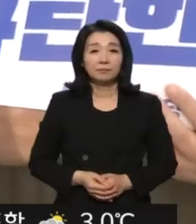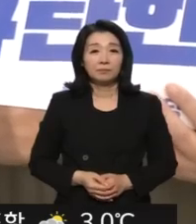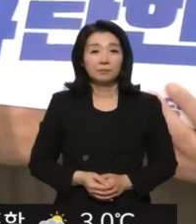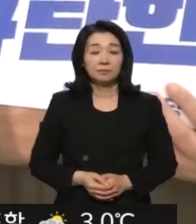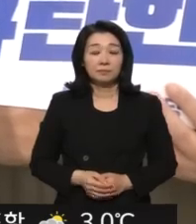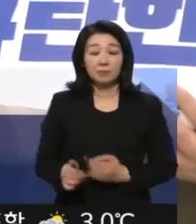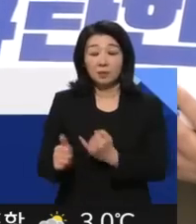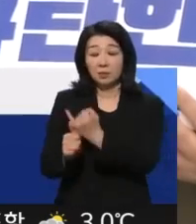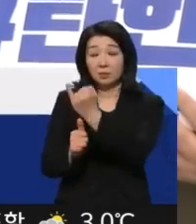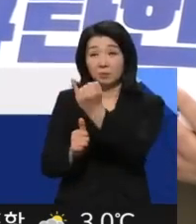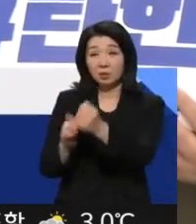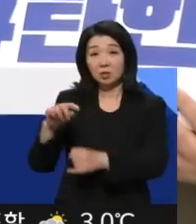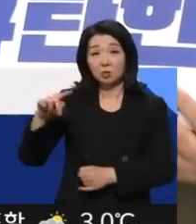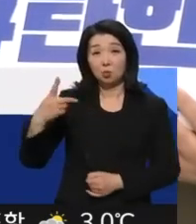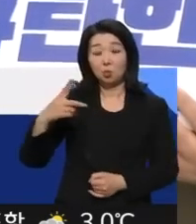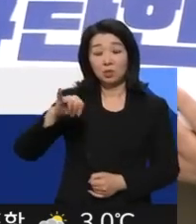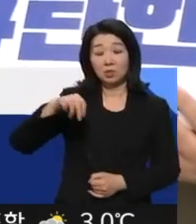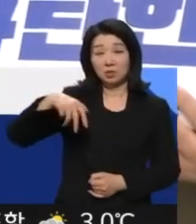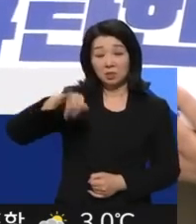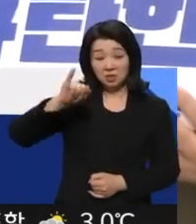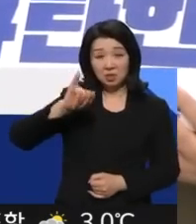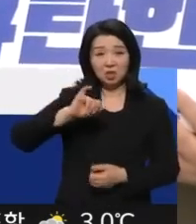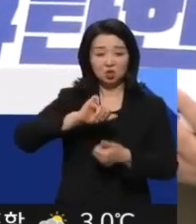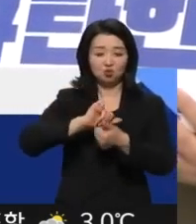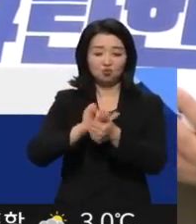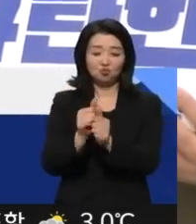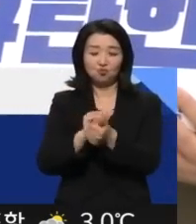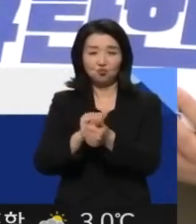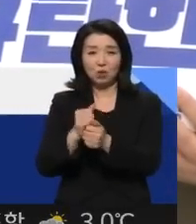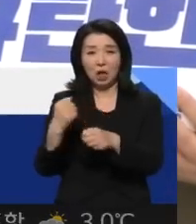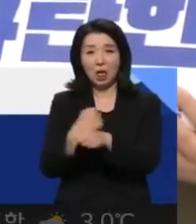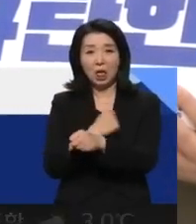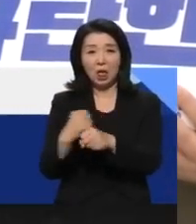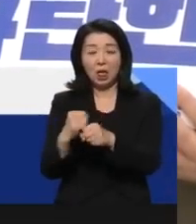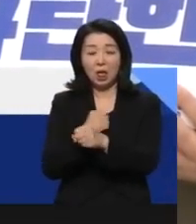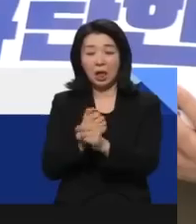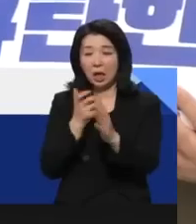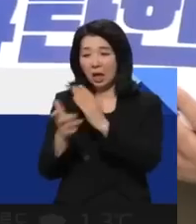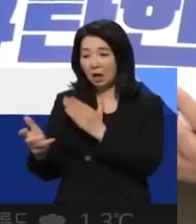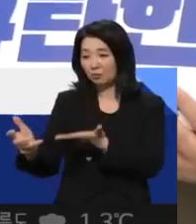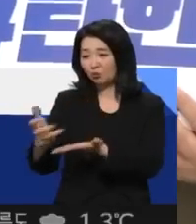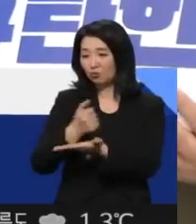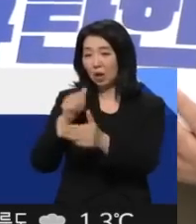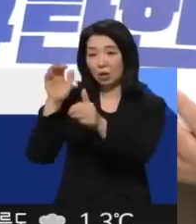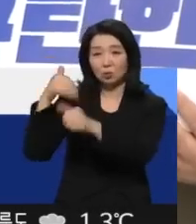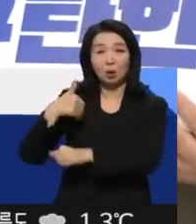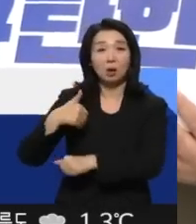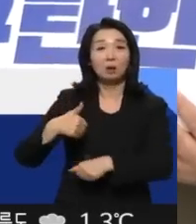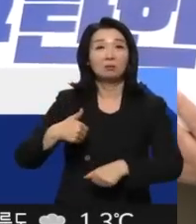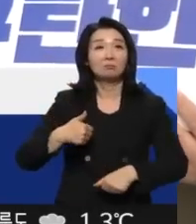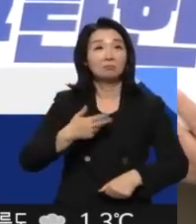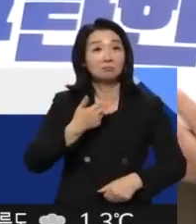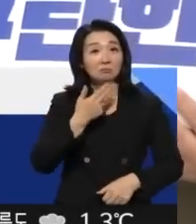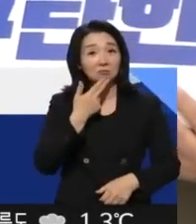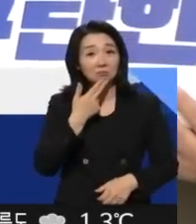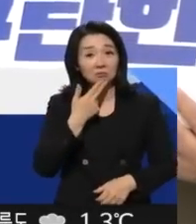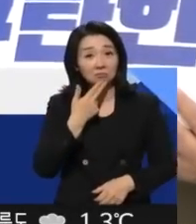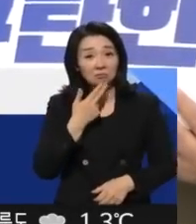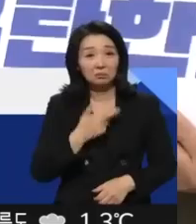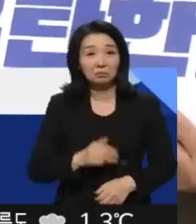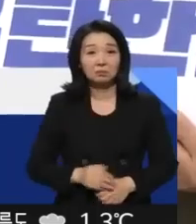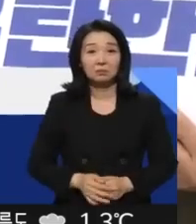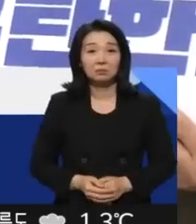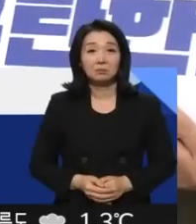김건희 여사의 도이치모터스 주가 조작 의혹에 대해 압수수색은 물론 소환 조사도 이루어지지 않고